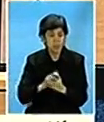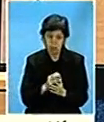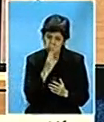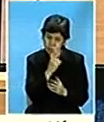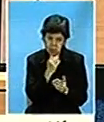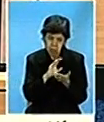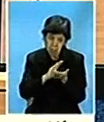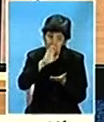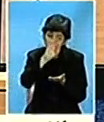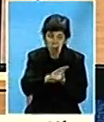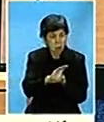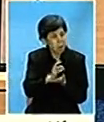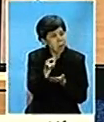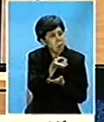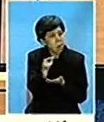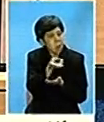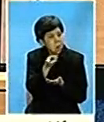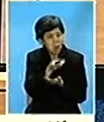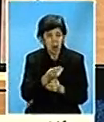จัดสรรงบประมาณไว้เพียง